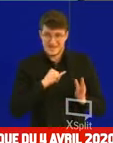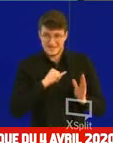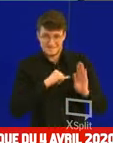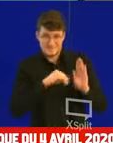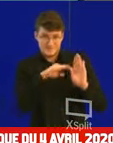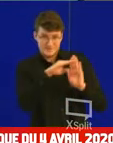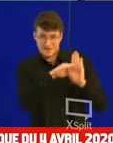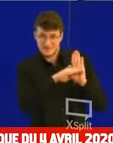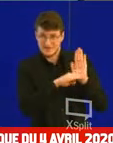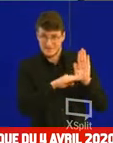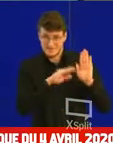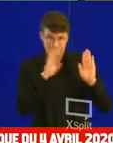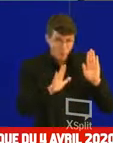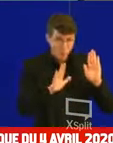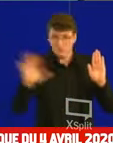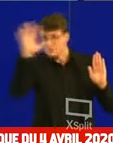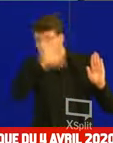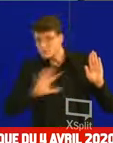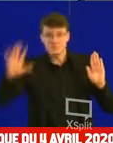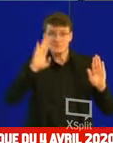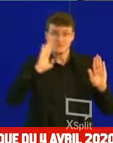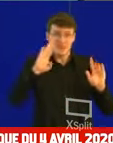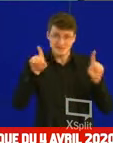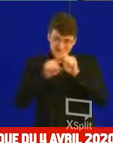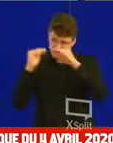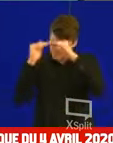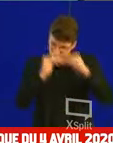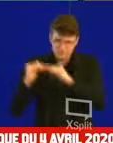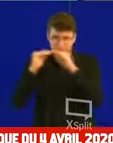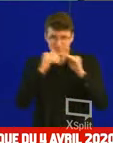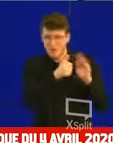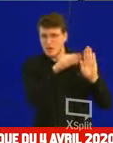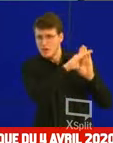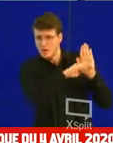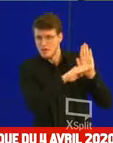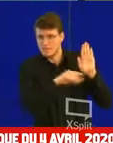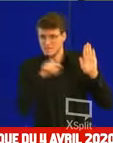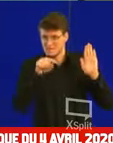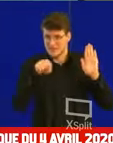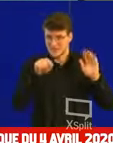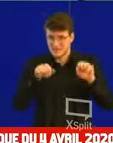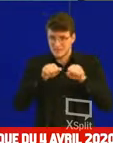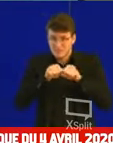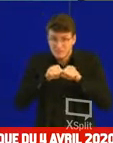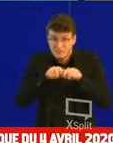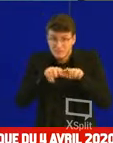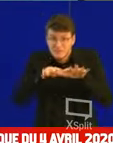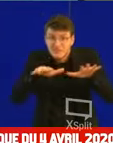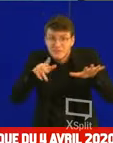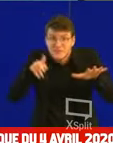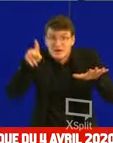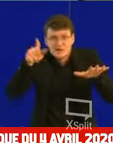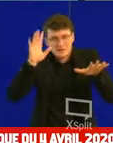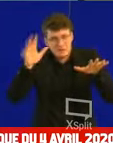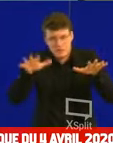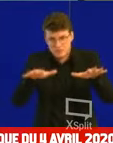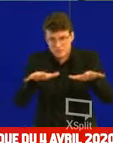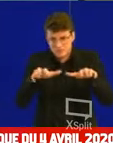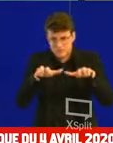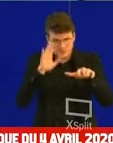de plus il que la cie ouverte et le colon subite du groupe d'auto chromite dans le